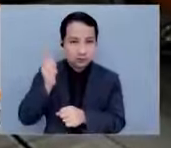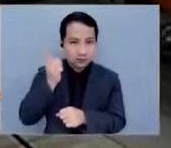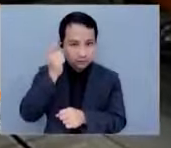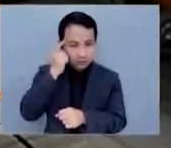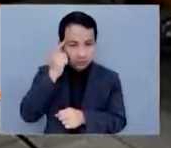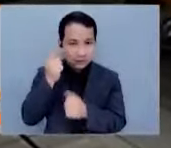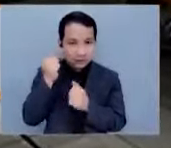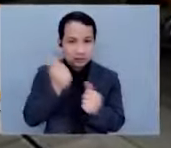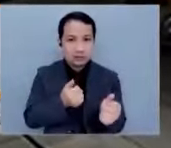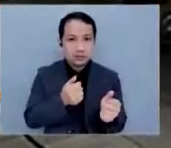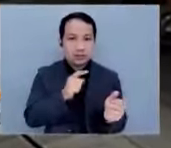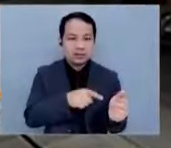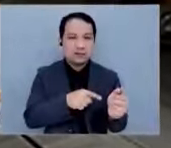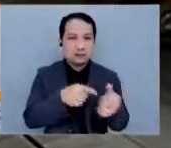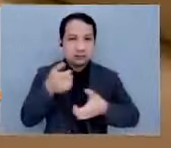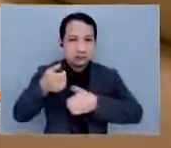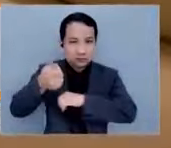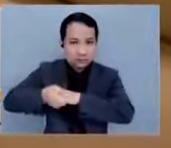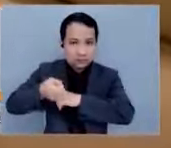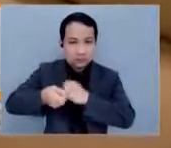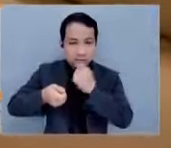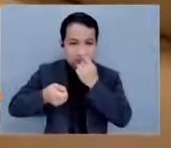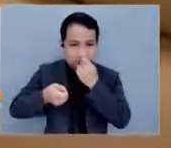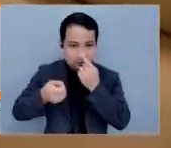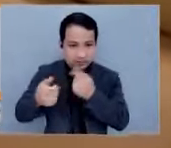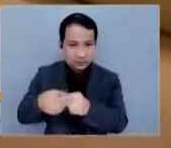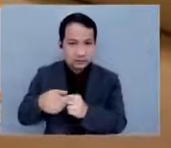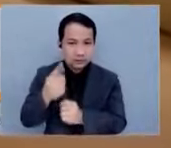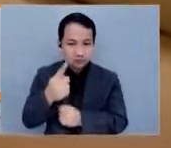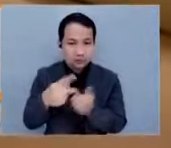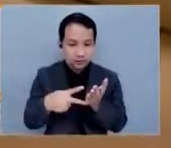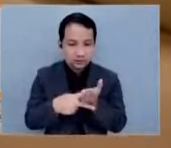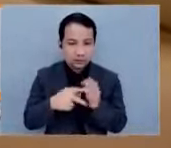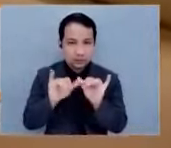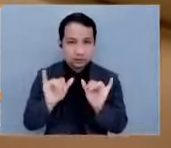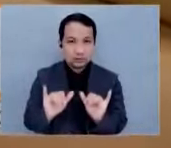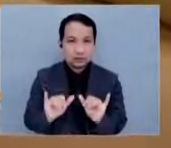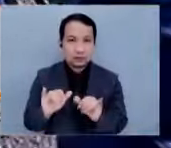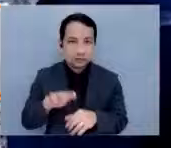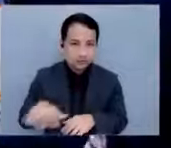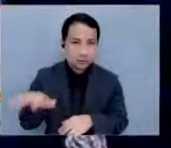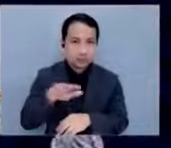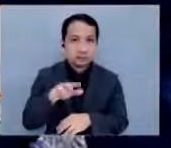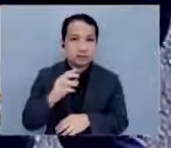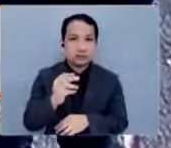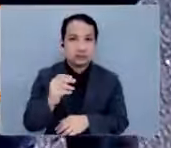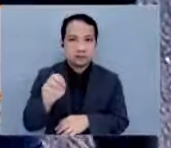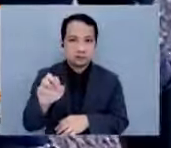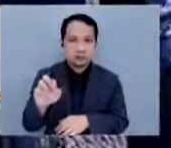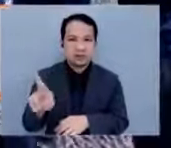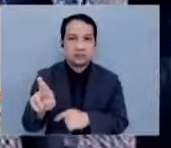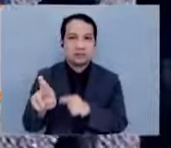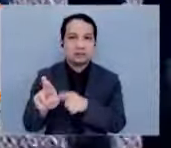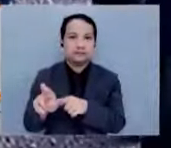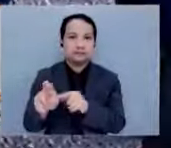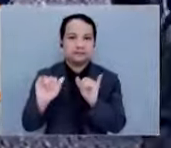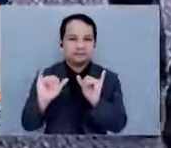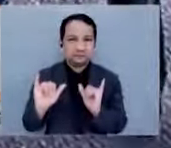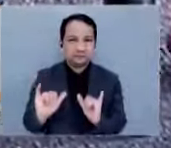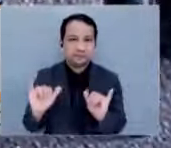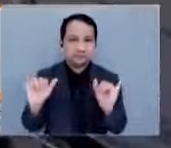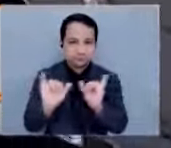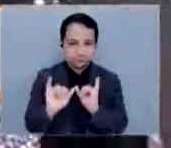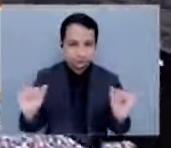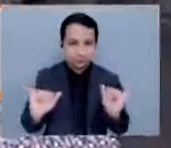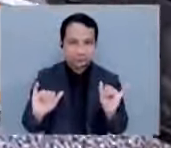utos ng Korte Suprema na magpatupad ng single ticketing system sa buong Metro Manila. Sa ilalim ng nasabing sistema, pare-parehong multa